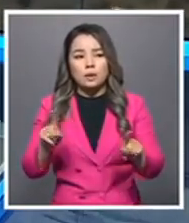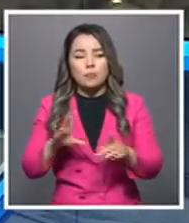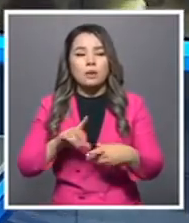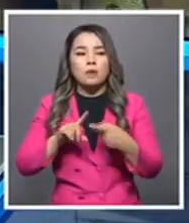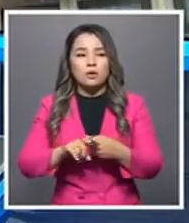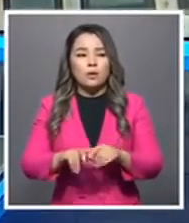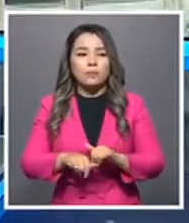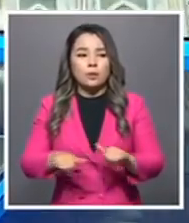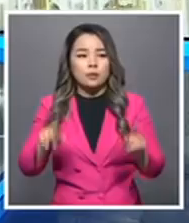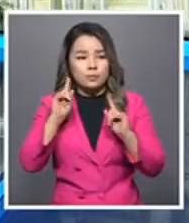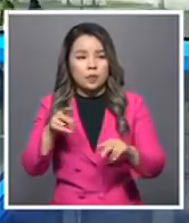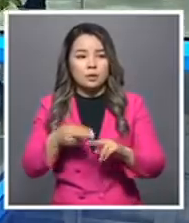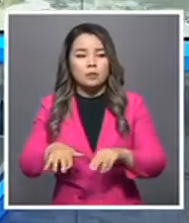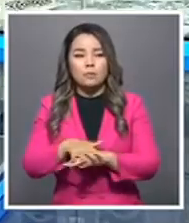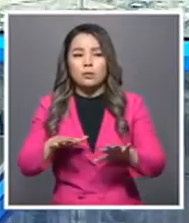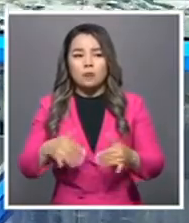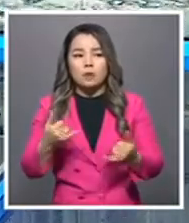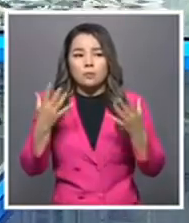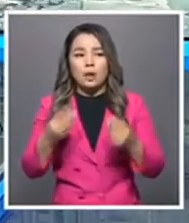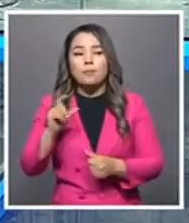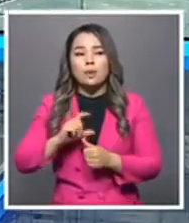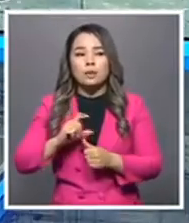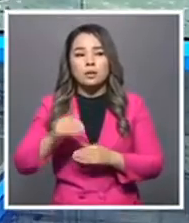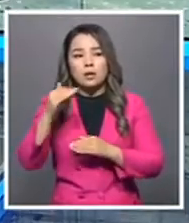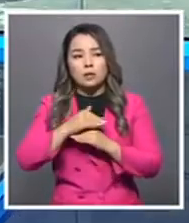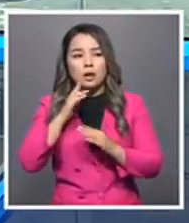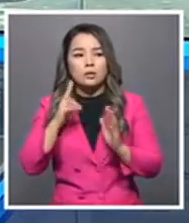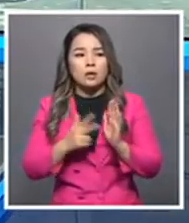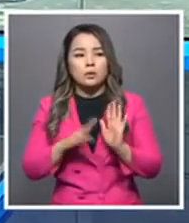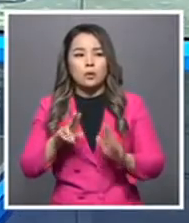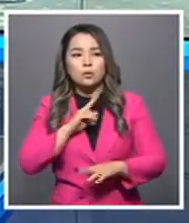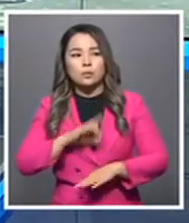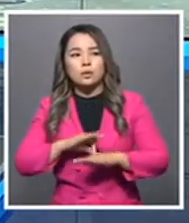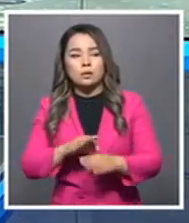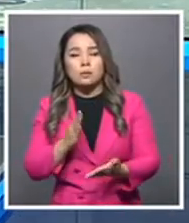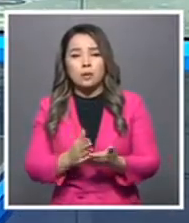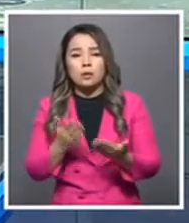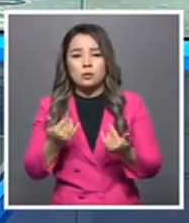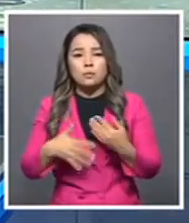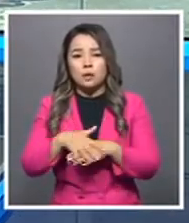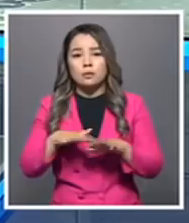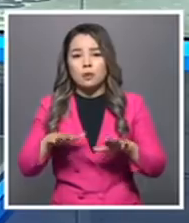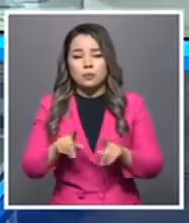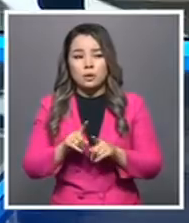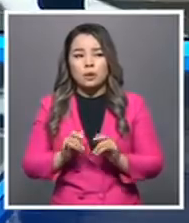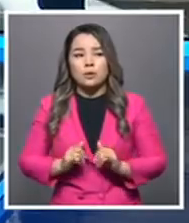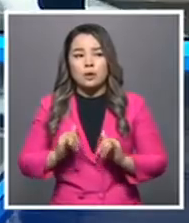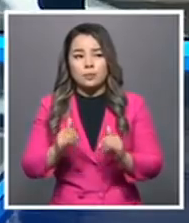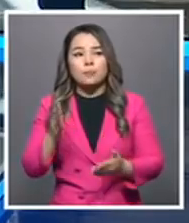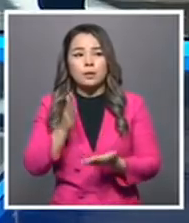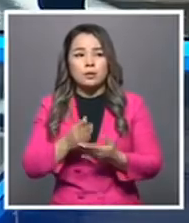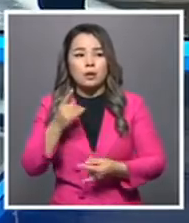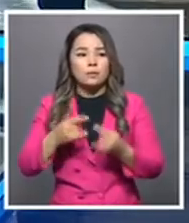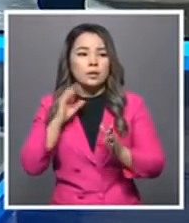Вирустың жаппай таралуына жол бермеу үшін қазір мешіттер кешкі 8-ге дейін ғана жұмыс істейді. Дегенмен Құран хатымның дұғасын тікелей эфирде көріп